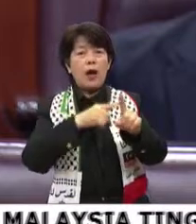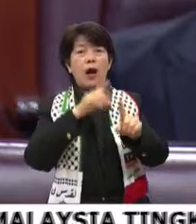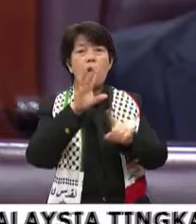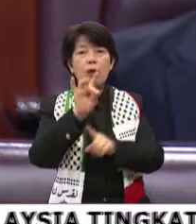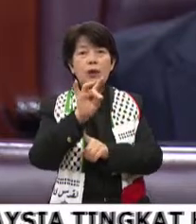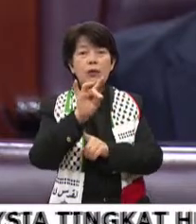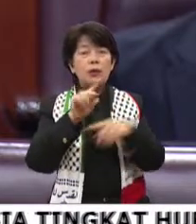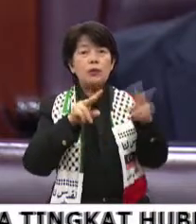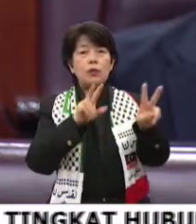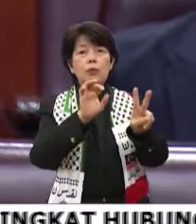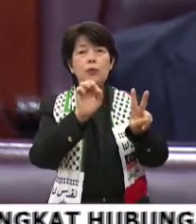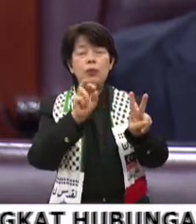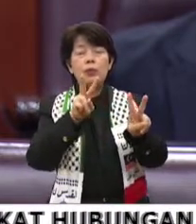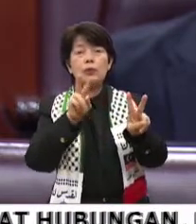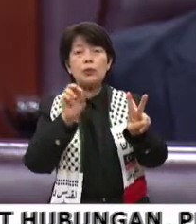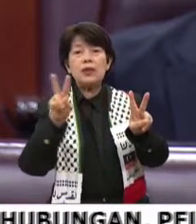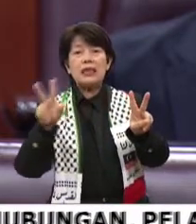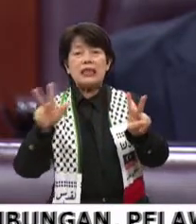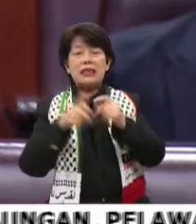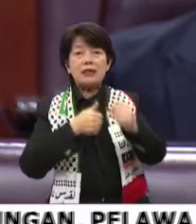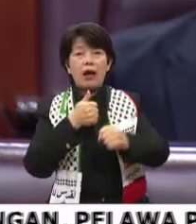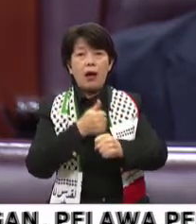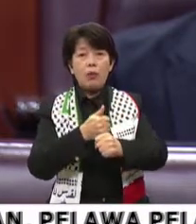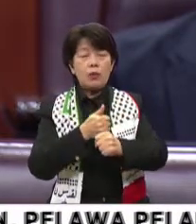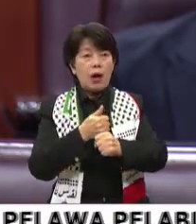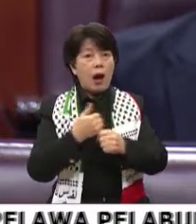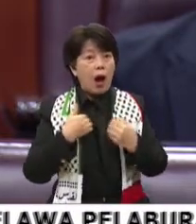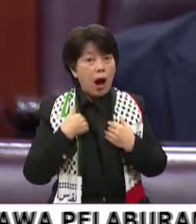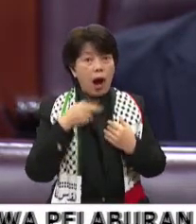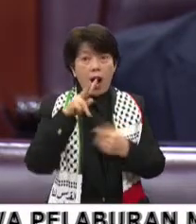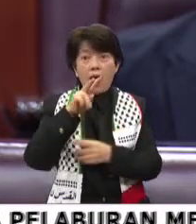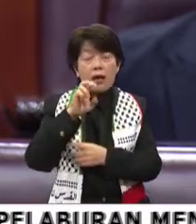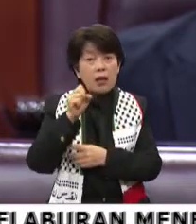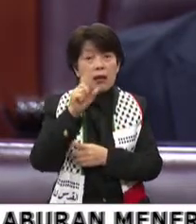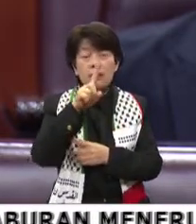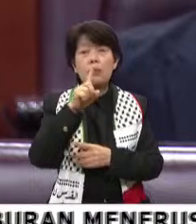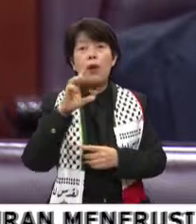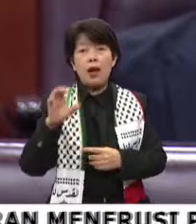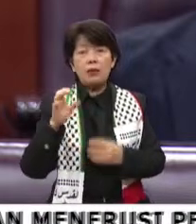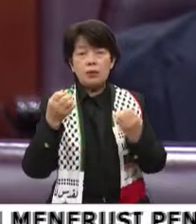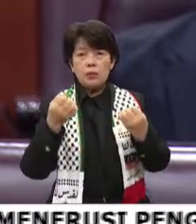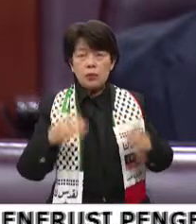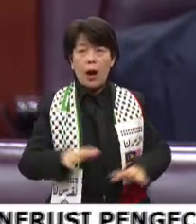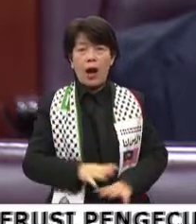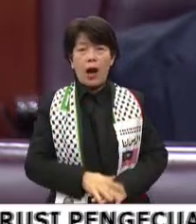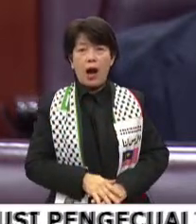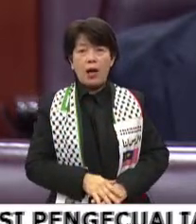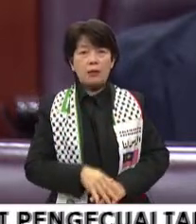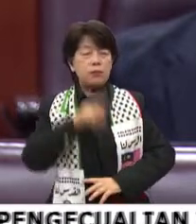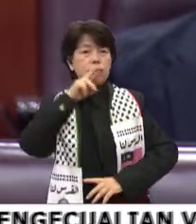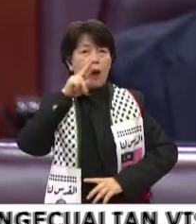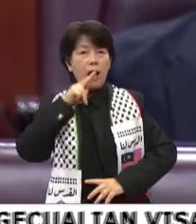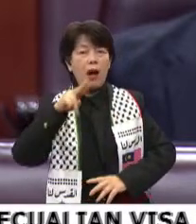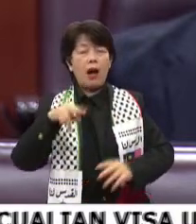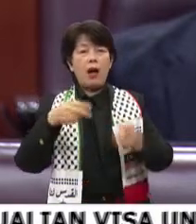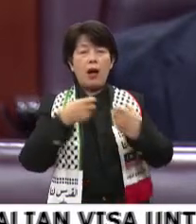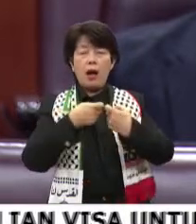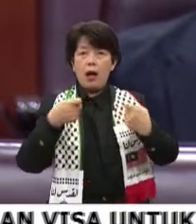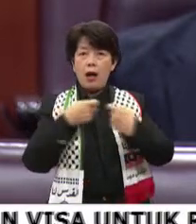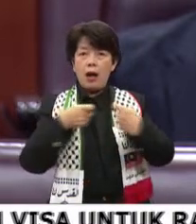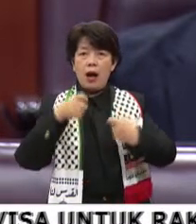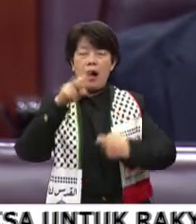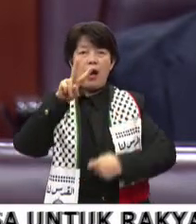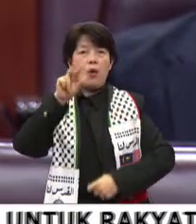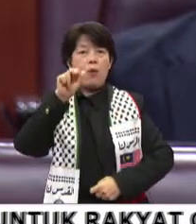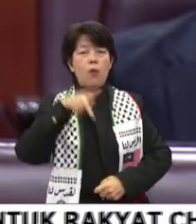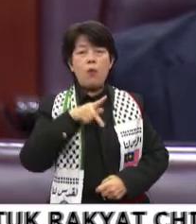2023 terdapat sebanyak 100 kes keracunan yang disebabkan oleh rokok elektronik dan